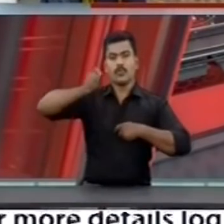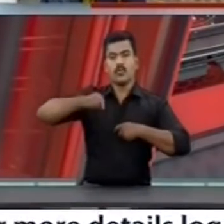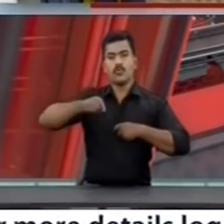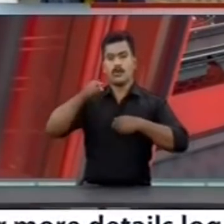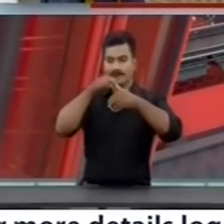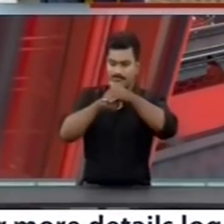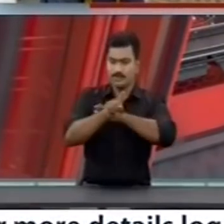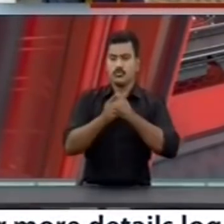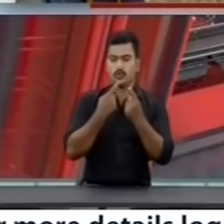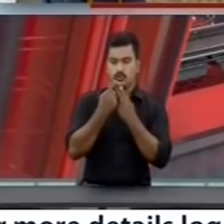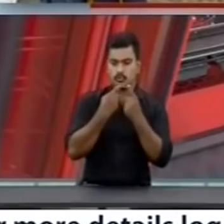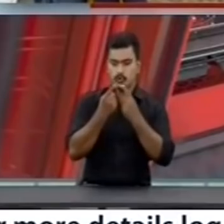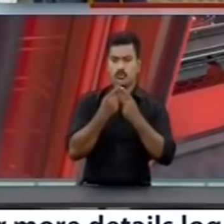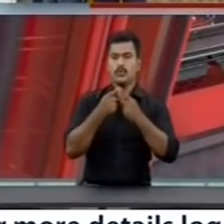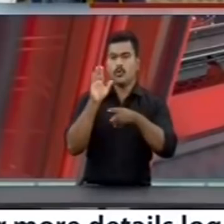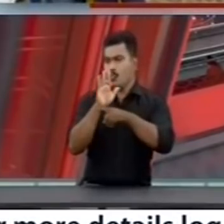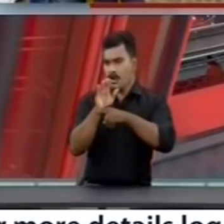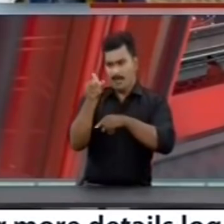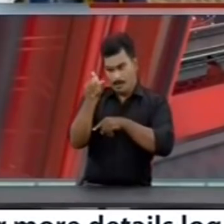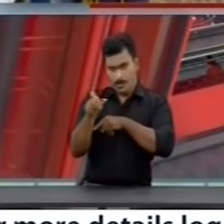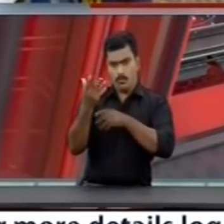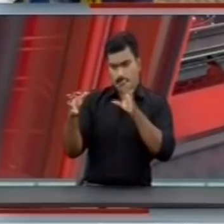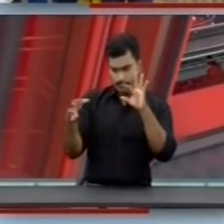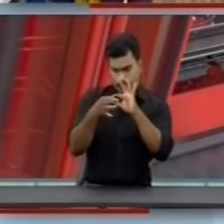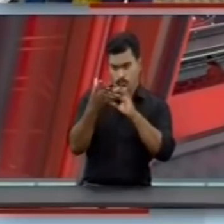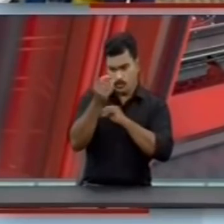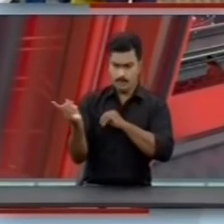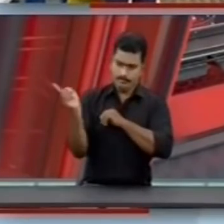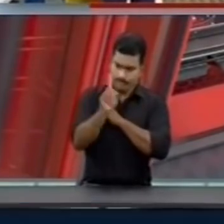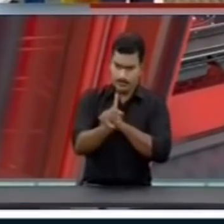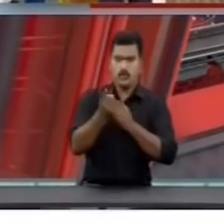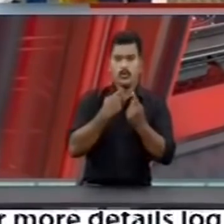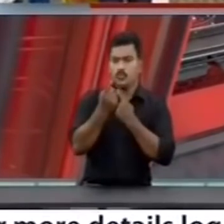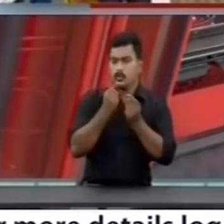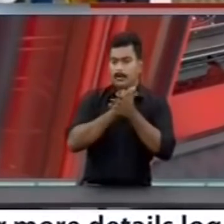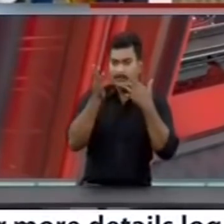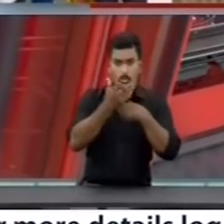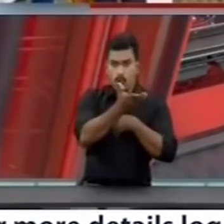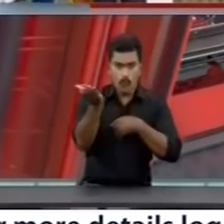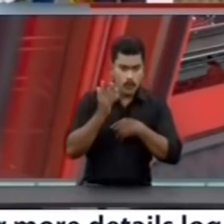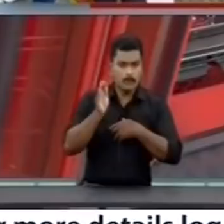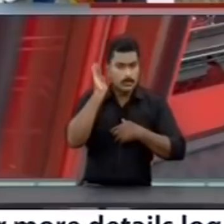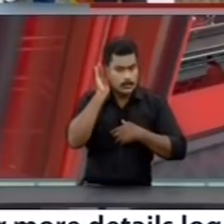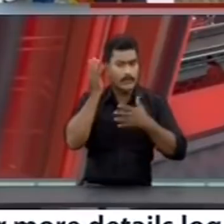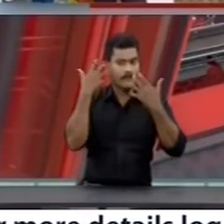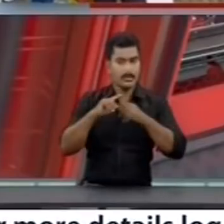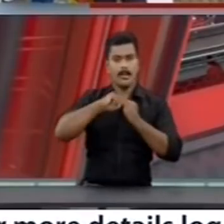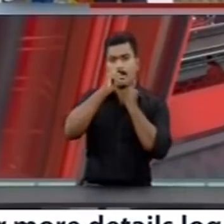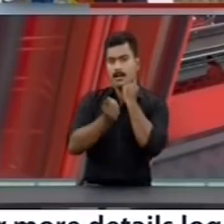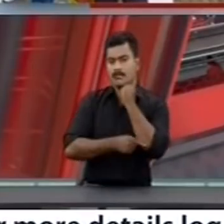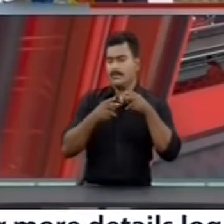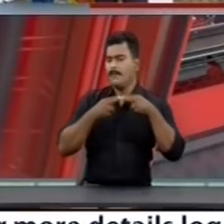കക്ഷി ചേരാൻ വന്നിട്ടുണ്ട്. അവരുടെ അടക്കം വിശദമായ വാദം കേട്ട ശേഷമായിരിക്കും കോടതി സംസ്ഥാനത്ത് വളരെ വലിയ വിവാദങ്ങളിൽ നിൽക്കുന്ന ഈ രണ്ട് മണ്ഡലങ്ങളുടെ കാര്യത്തിൽ